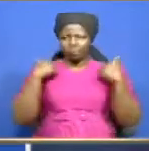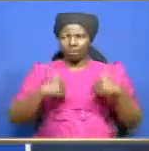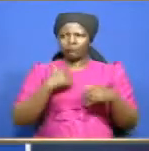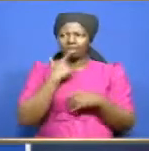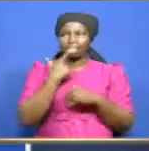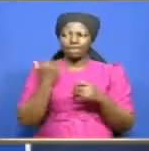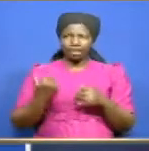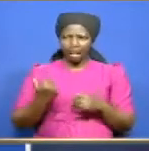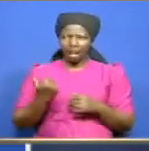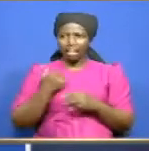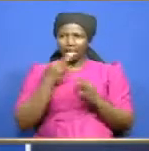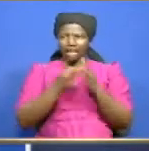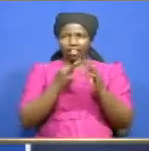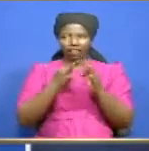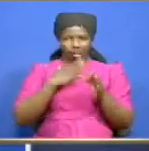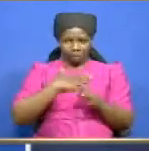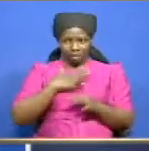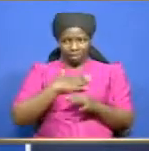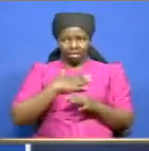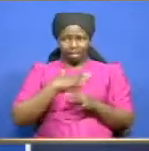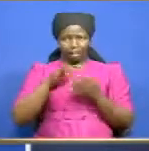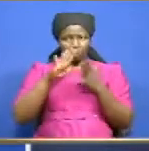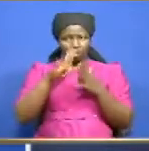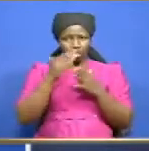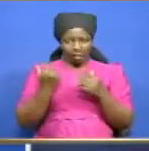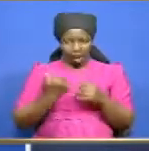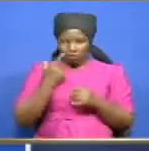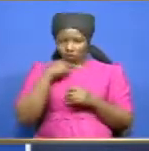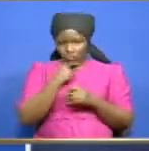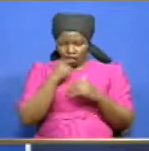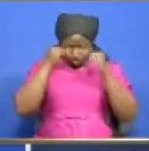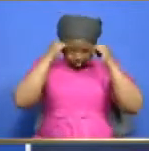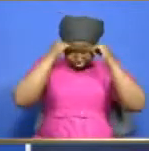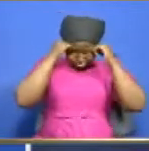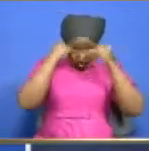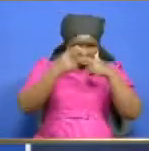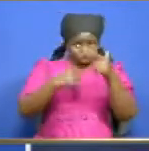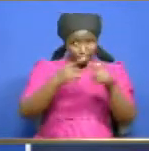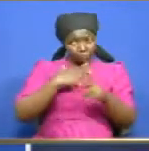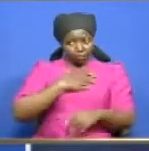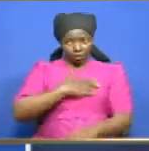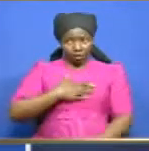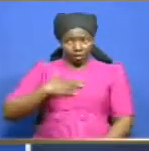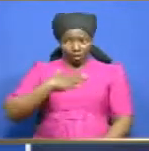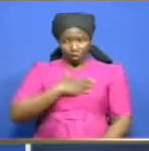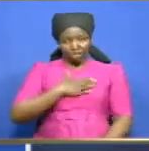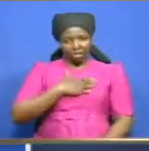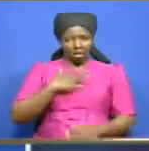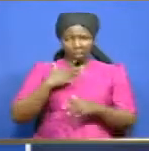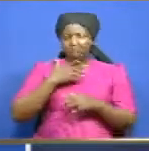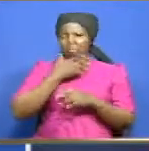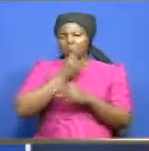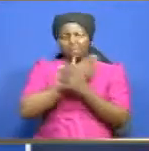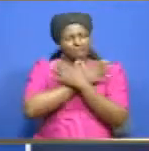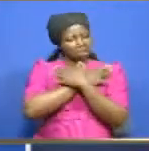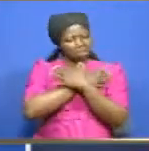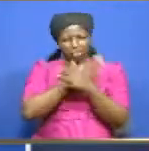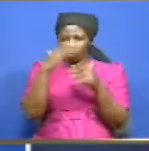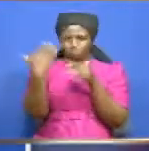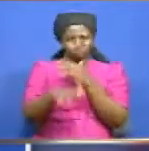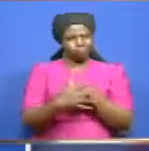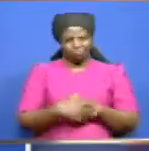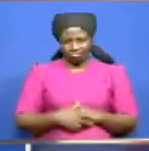wangekuwa mimi, sana sana wasichana bado wanasoma. Kafadhali waachane na mambo ya boyfriend. Boyfriend wanadanganya